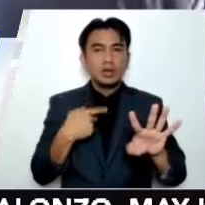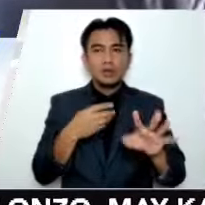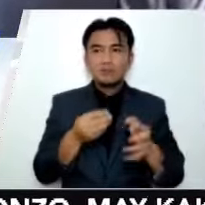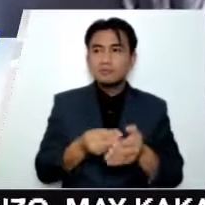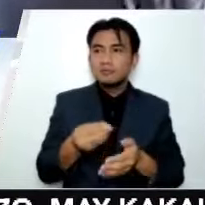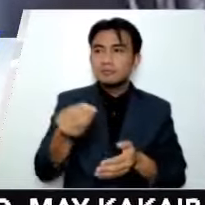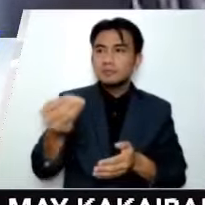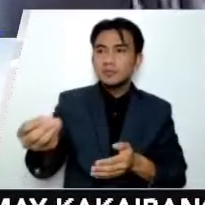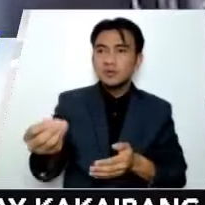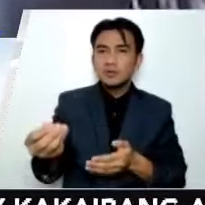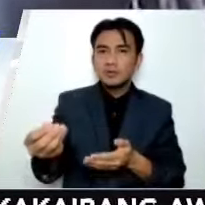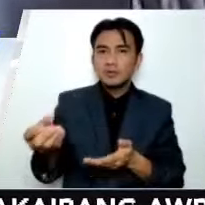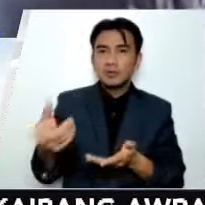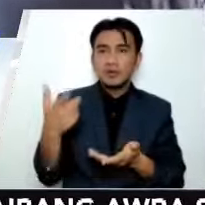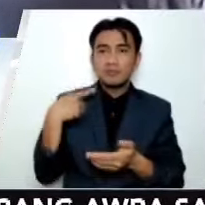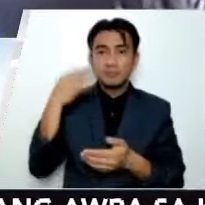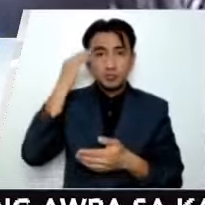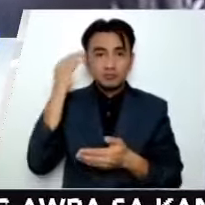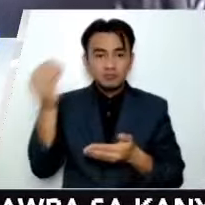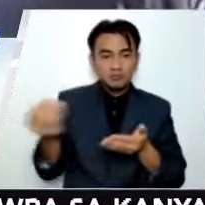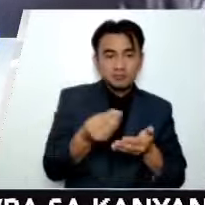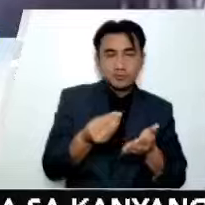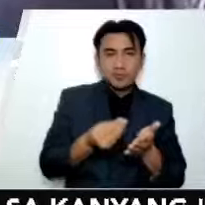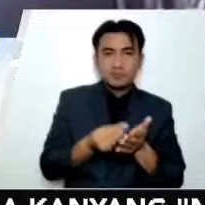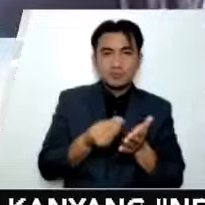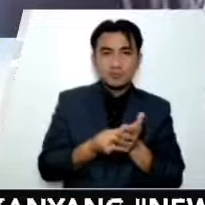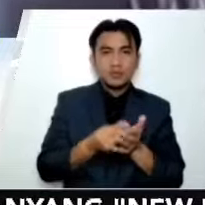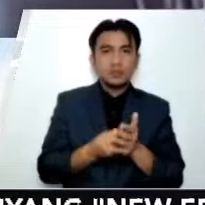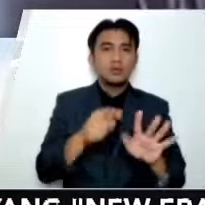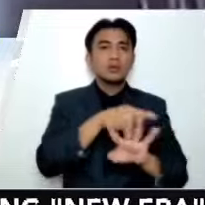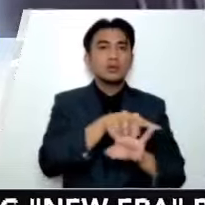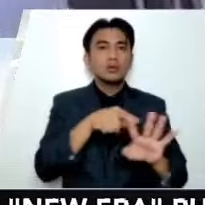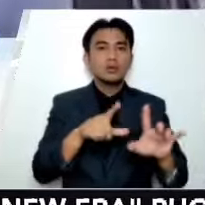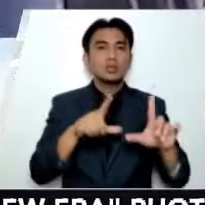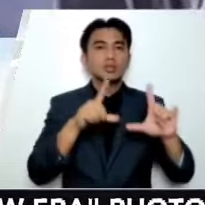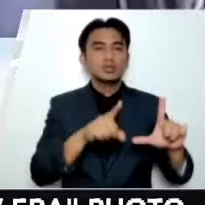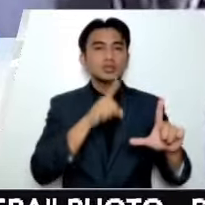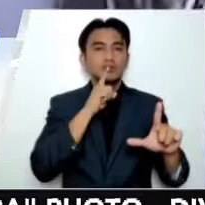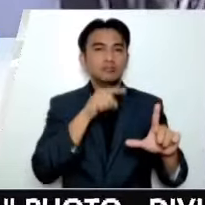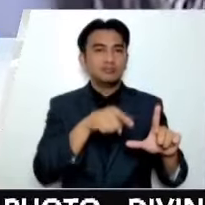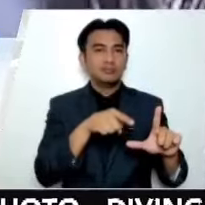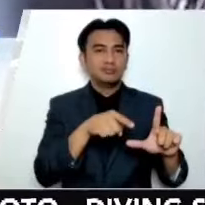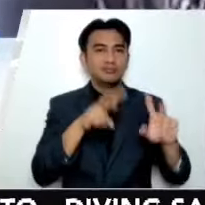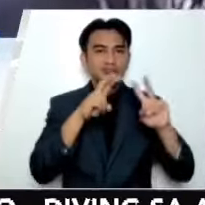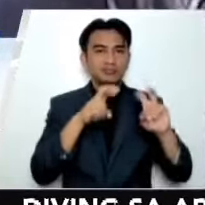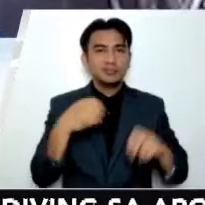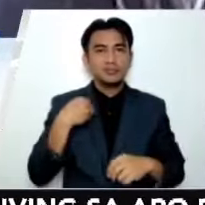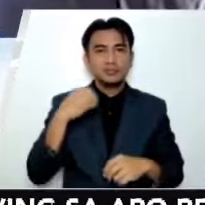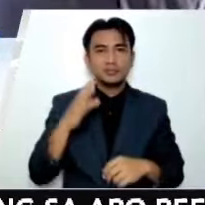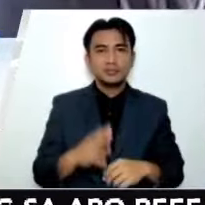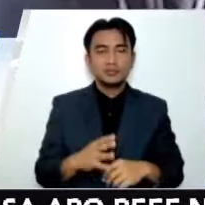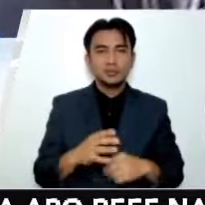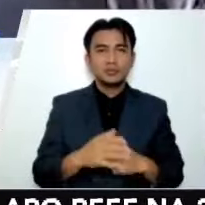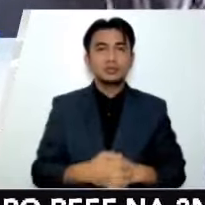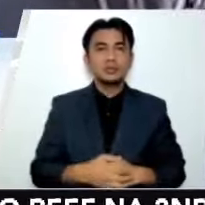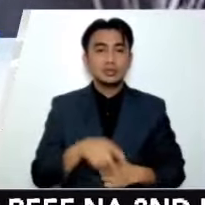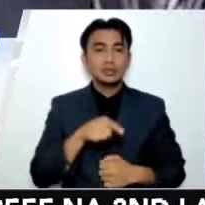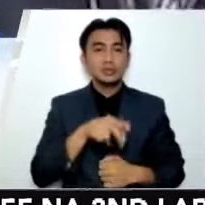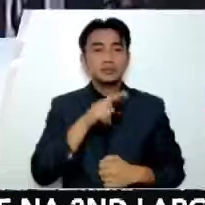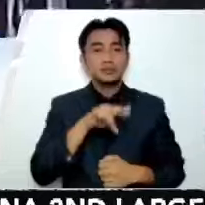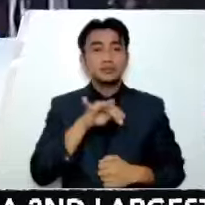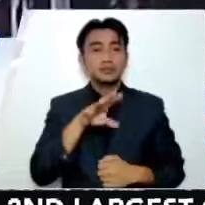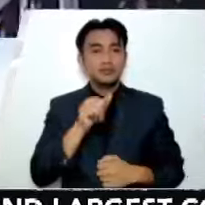biktimang Korean national. Ang 4 na suspect, kumpirmadong intelligence agents ng National Intelligence Coordinating Agency o